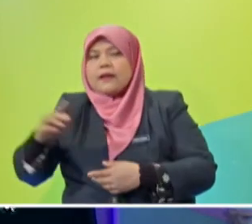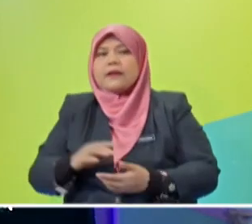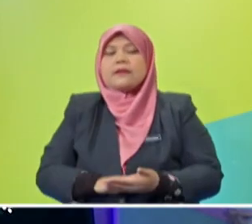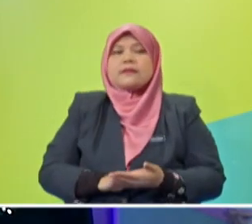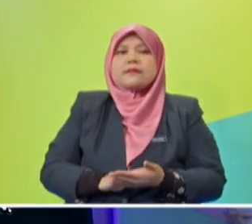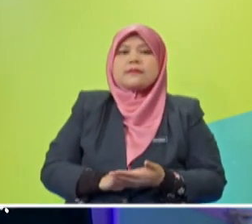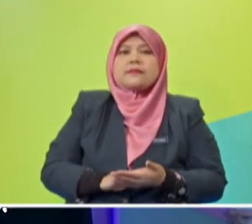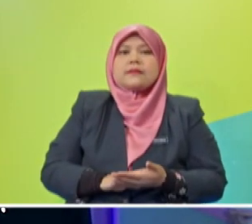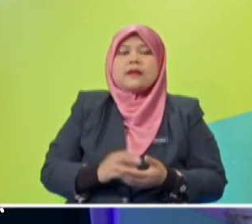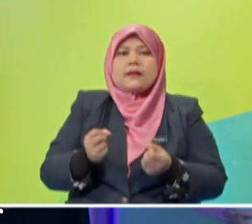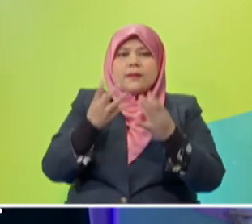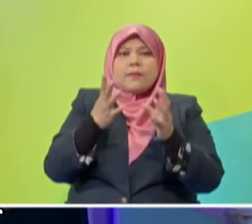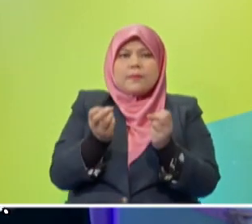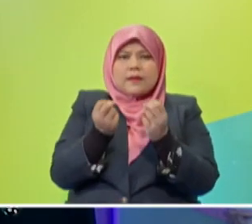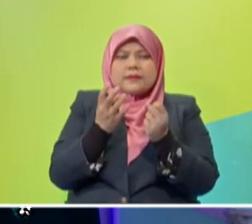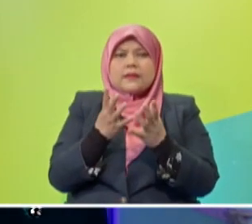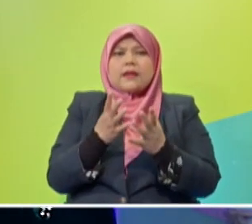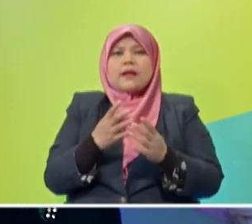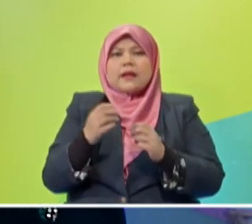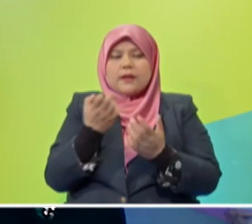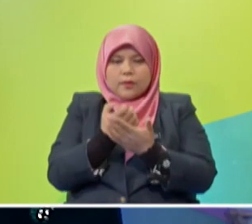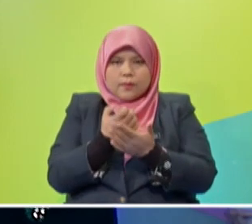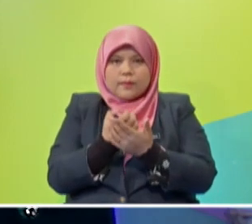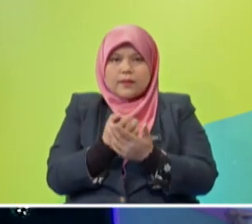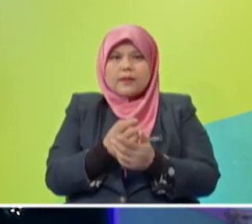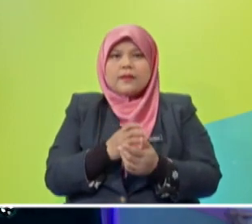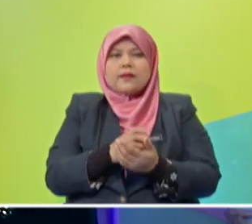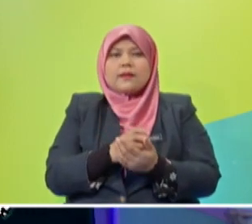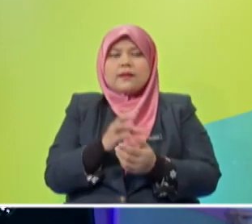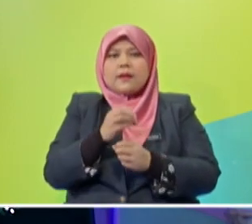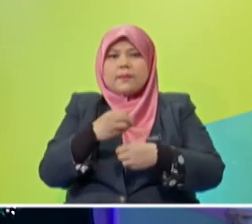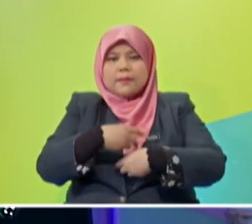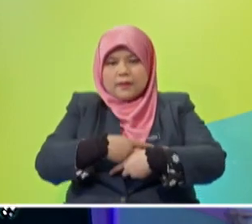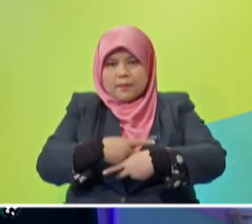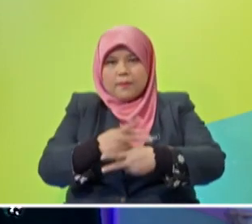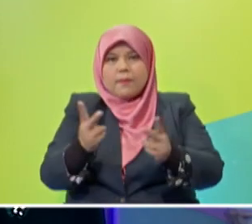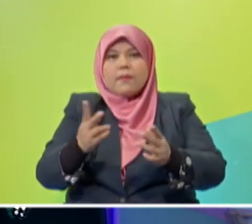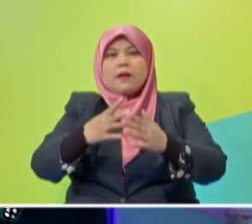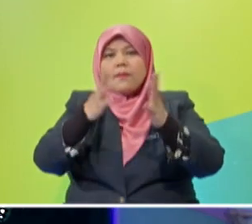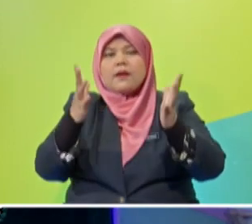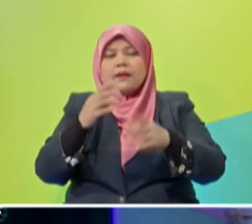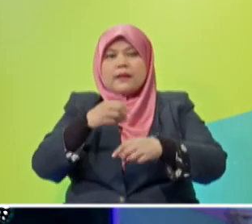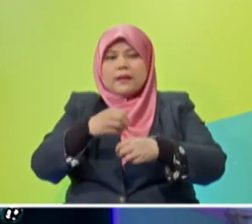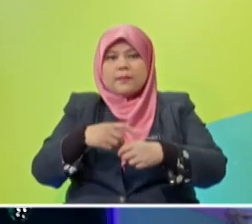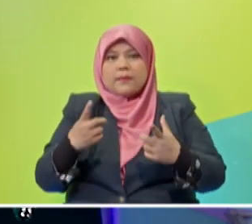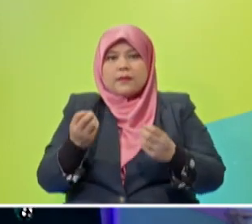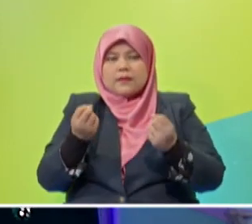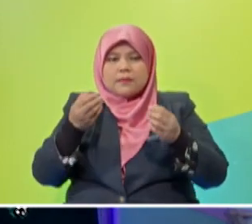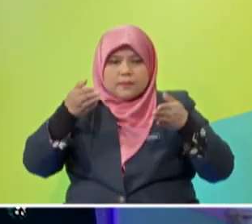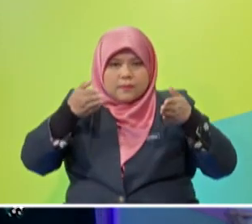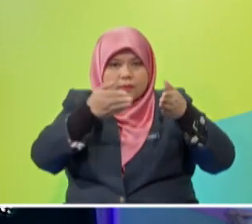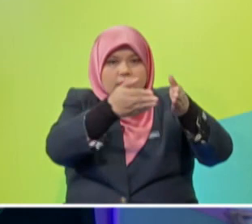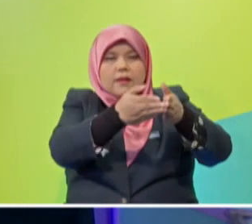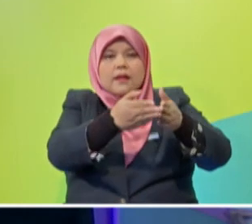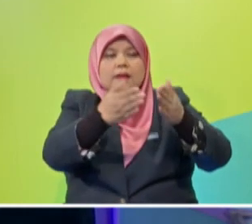infrastruktur. Ada banyak aktiviti ekonomi, maka infrastruktur pun akan berkembang dengan sangat luas. Seterusnya membawa negara kita ke arah negara yang